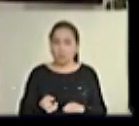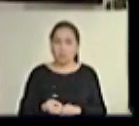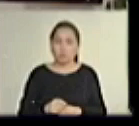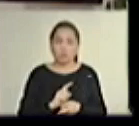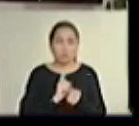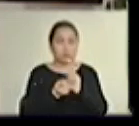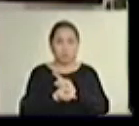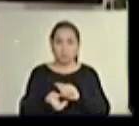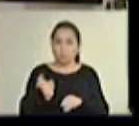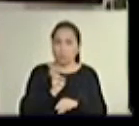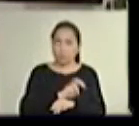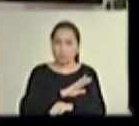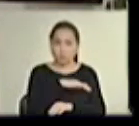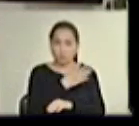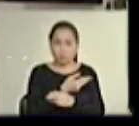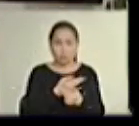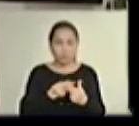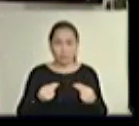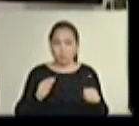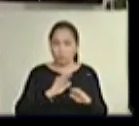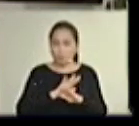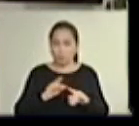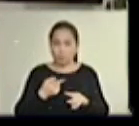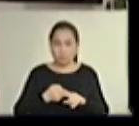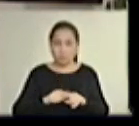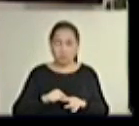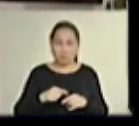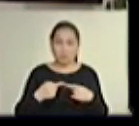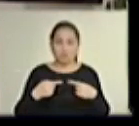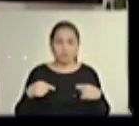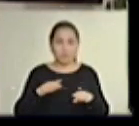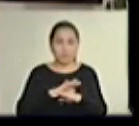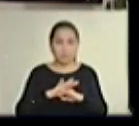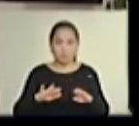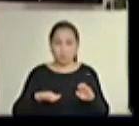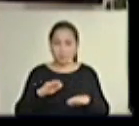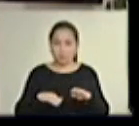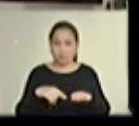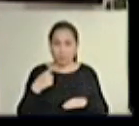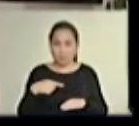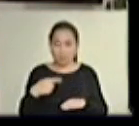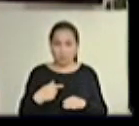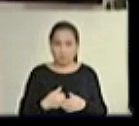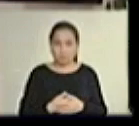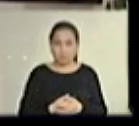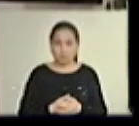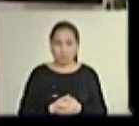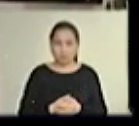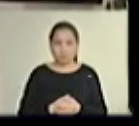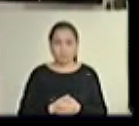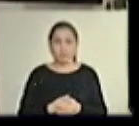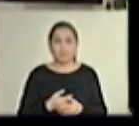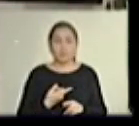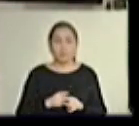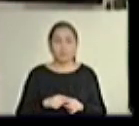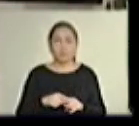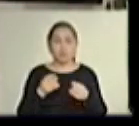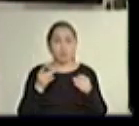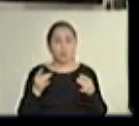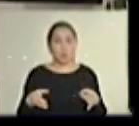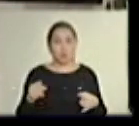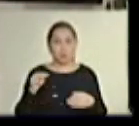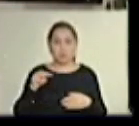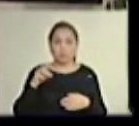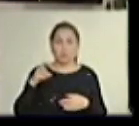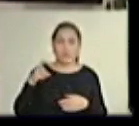holatiga qaytariladigan kuch paydo bo'lmasa, bunday muvozanatga farqsiz muvozanat deb atalardi. Demak, oddiy